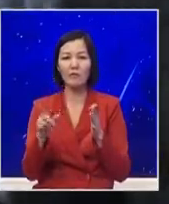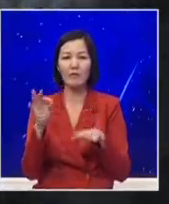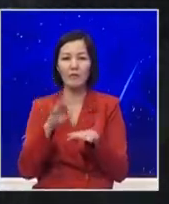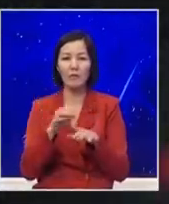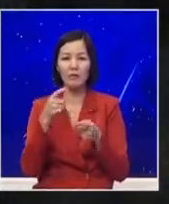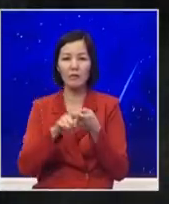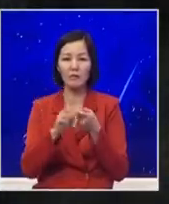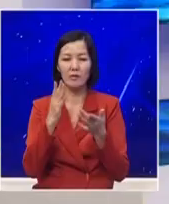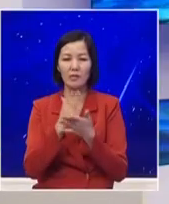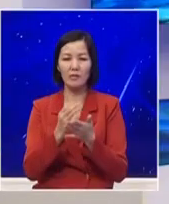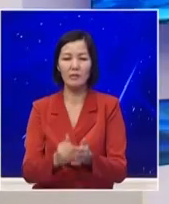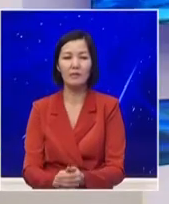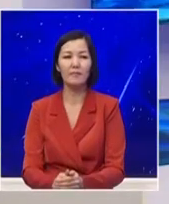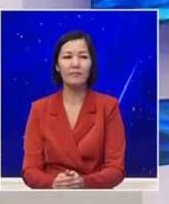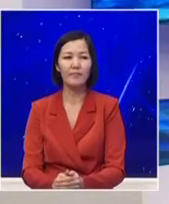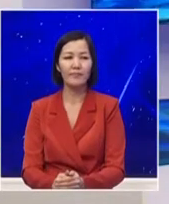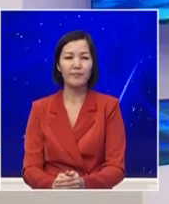заболевших.